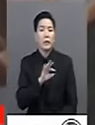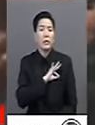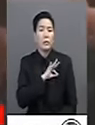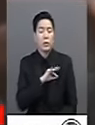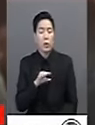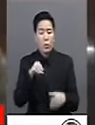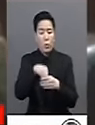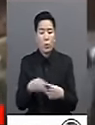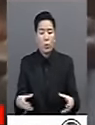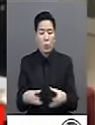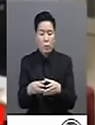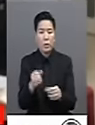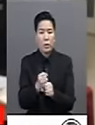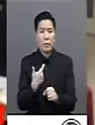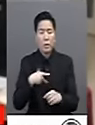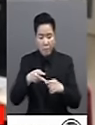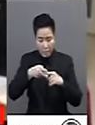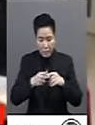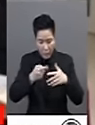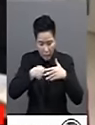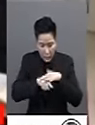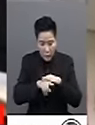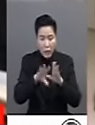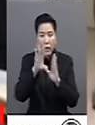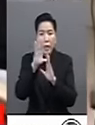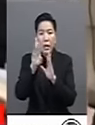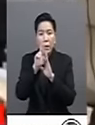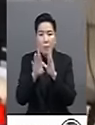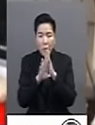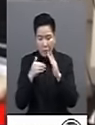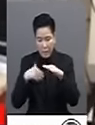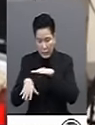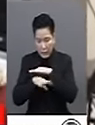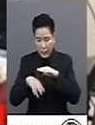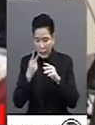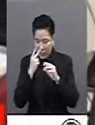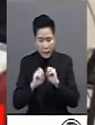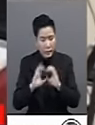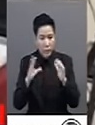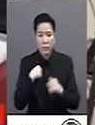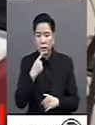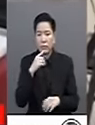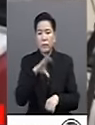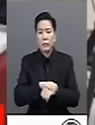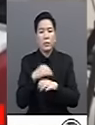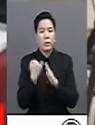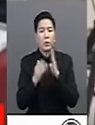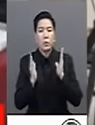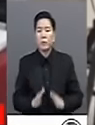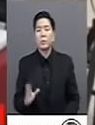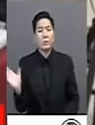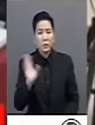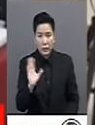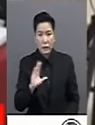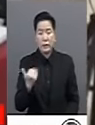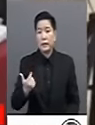ของ Single Gateway แล้วก็มีการแฮกระบบพร้อมกับมีพยานหลักฐานชัดเจนแน่นหนาก็ย้ำว่าไม่มีการจับแพะแน่นอนค่ะส่วน